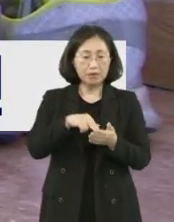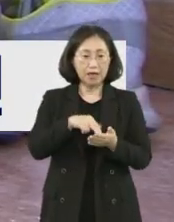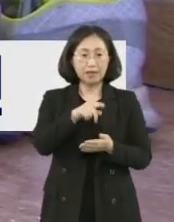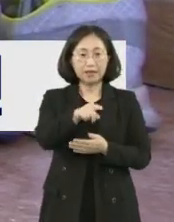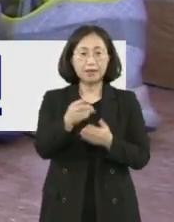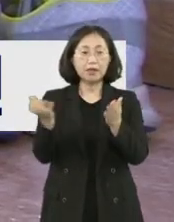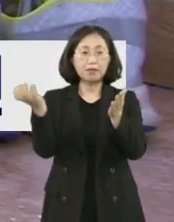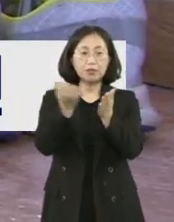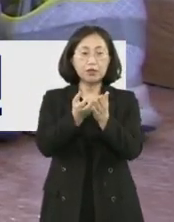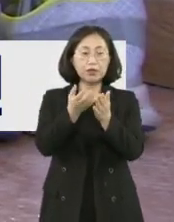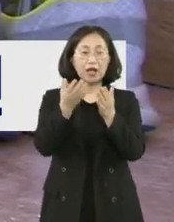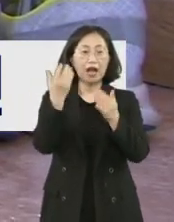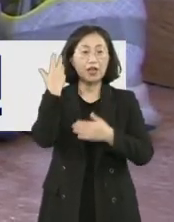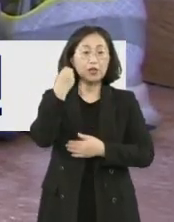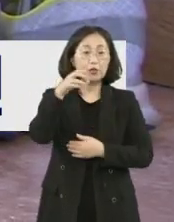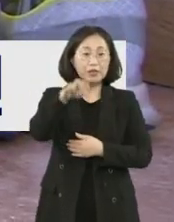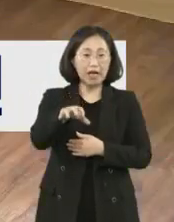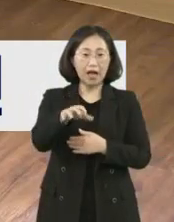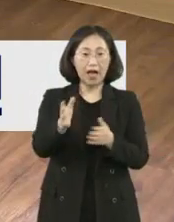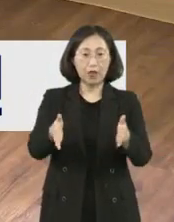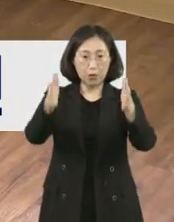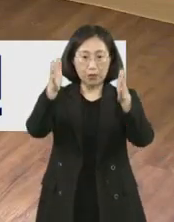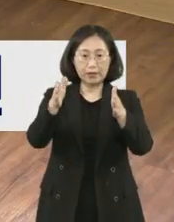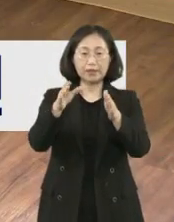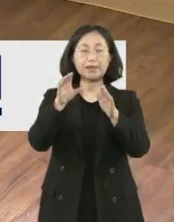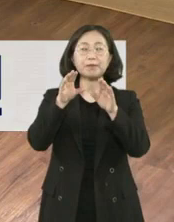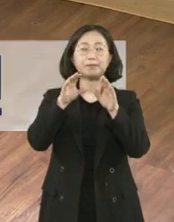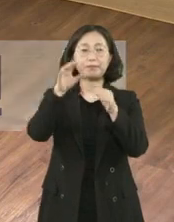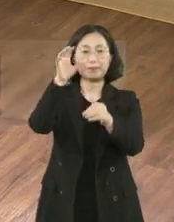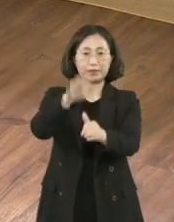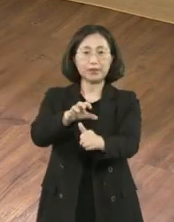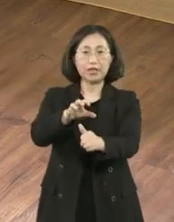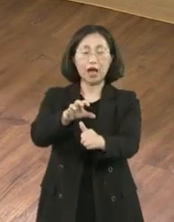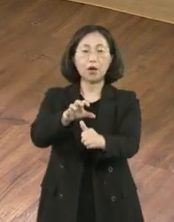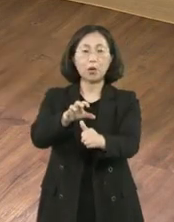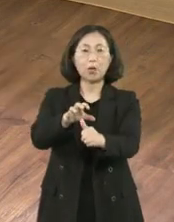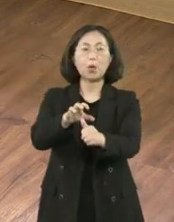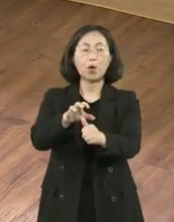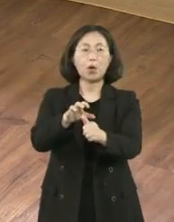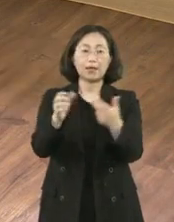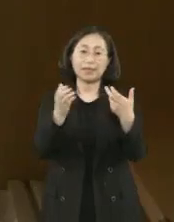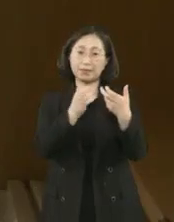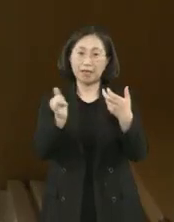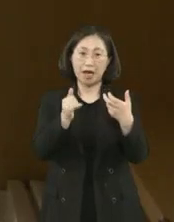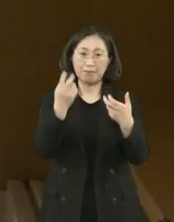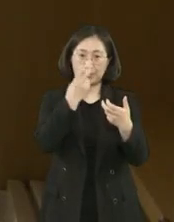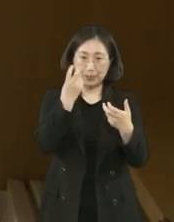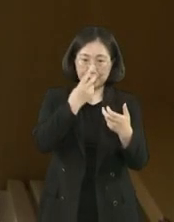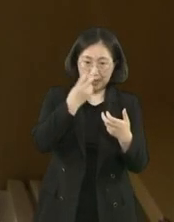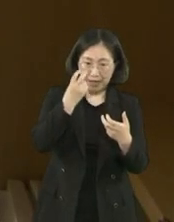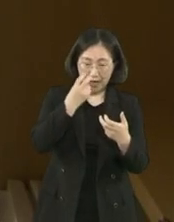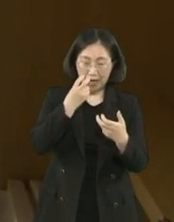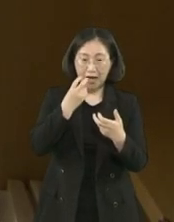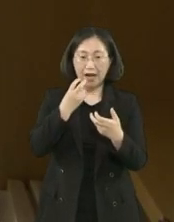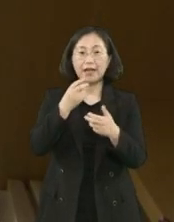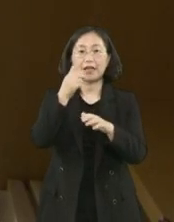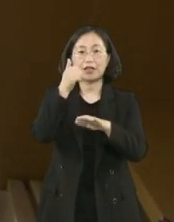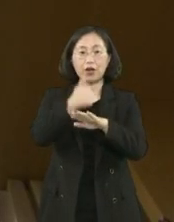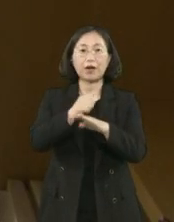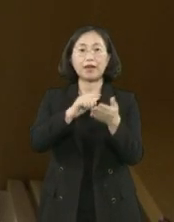입주한 기숙사 한 개동을 코어트 격리하고 같은 층에 있던 70여 명을 역학 조사 결과가 나올 때까지 격리